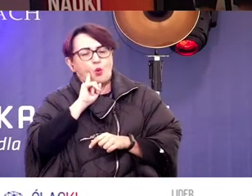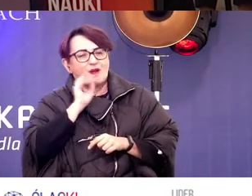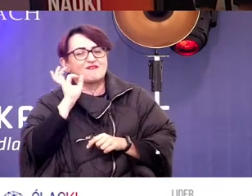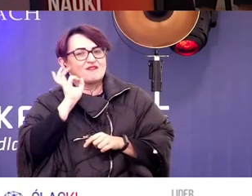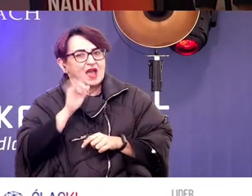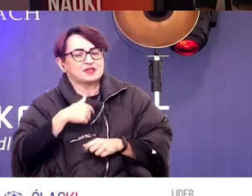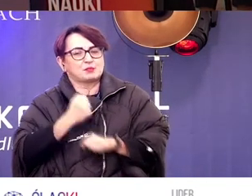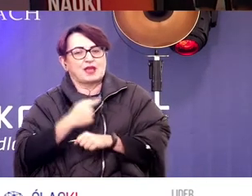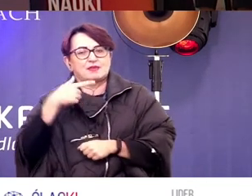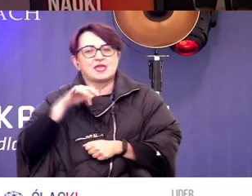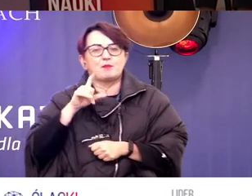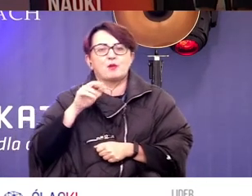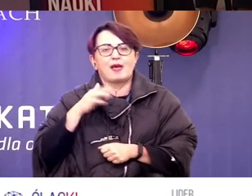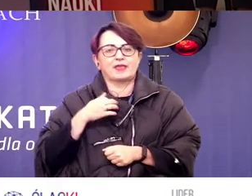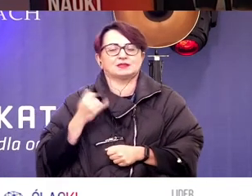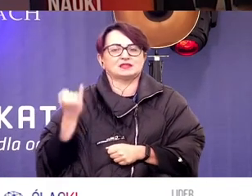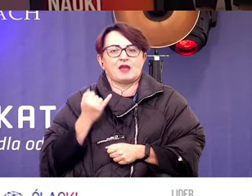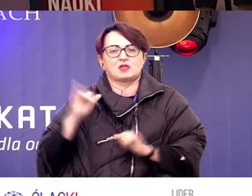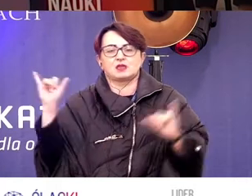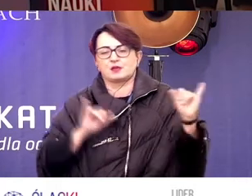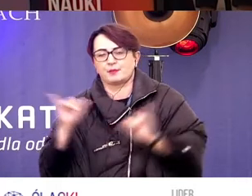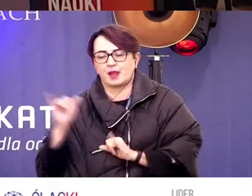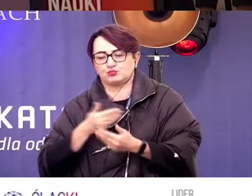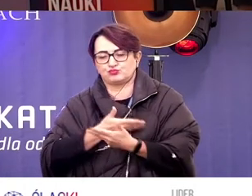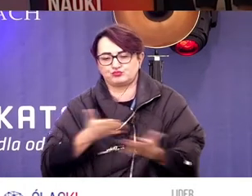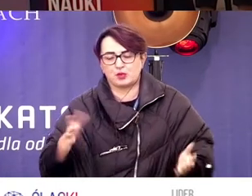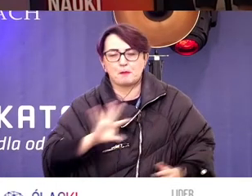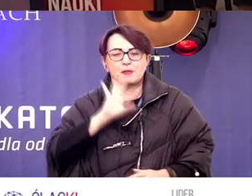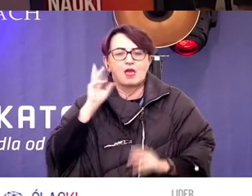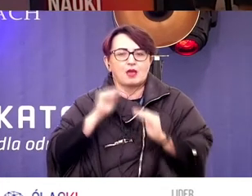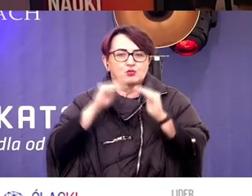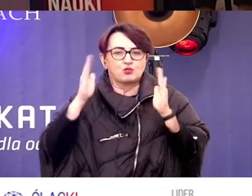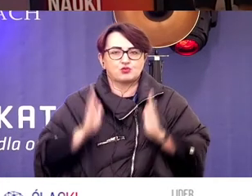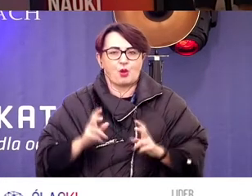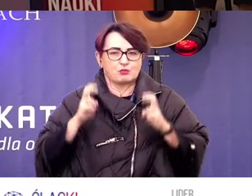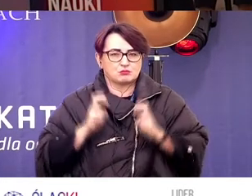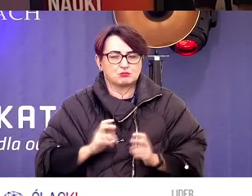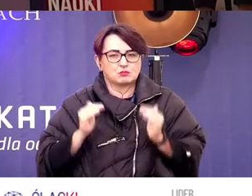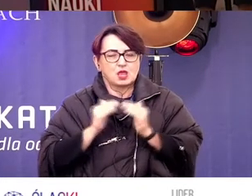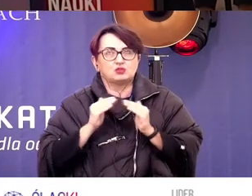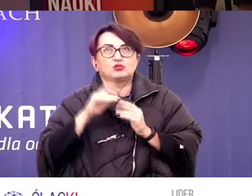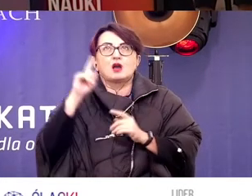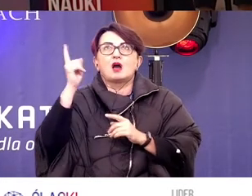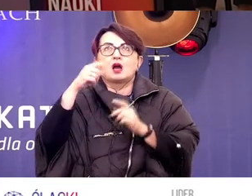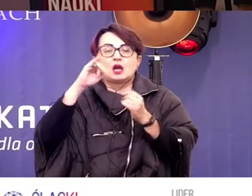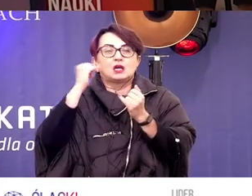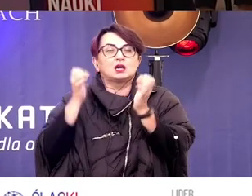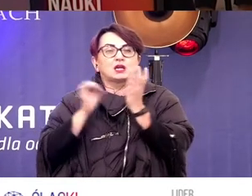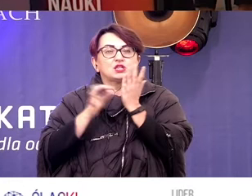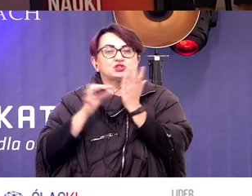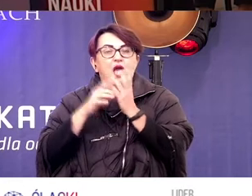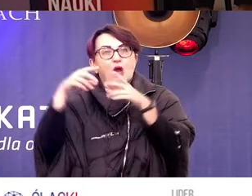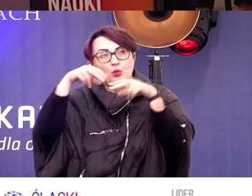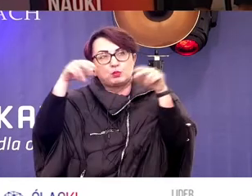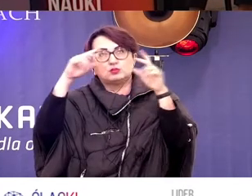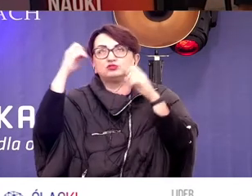być dyplomatą, bo chodzi się cały czas na przyjęcia, prawda? Mieszka się w przepięknej rezydencji z kryształowymi żyrandolami. A jak to jest naprawdę? Czy